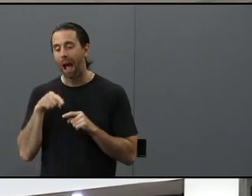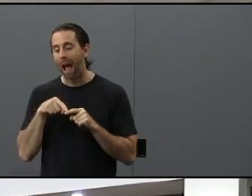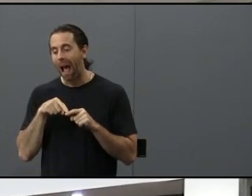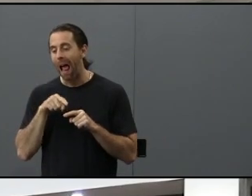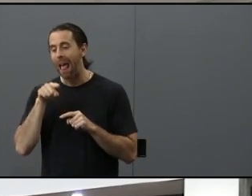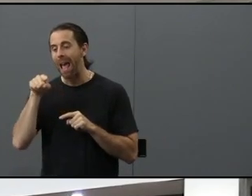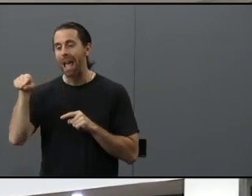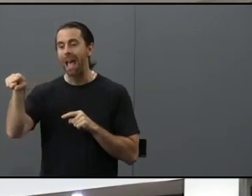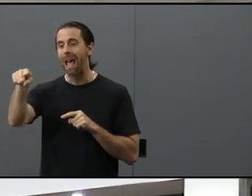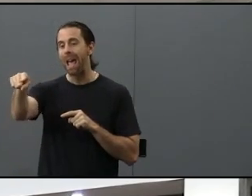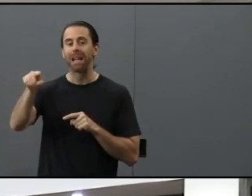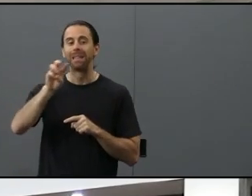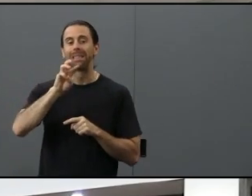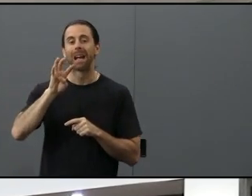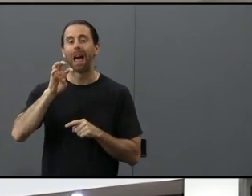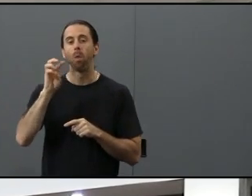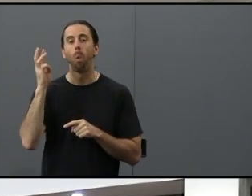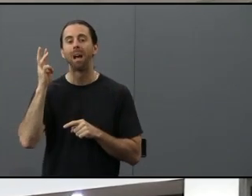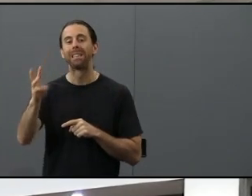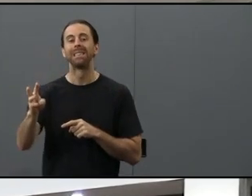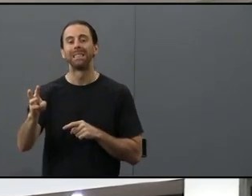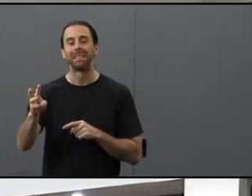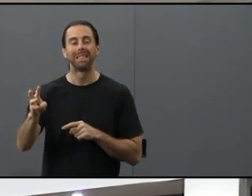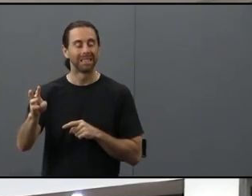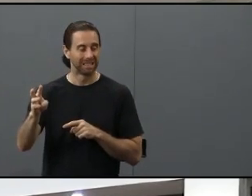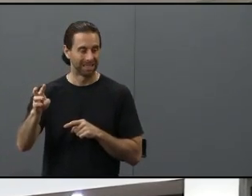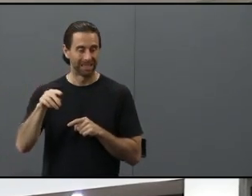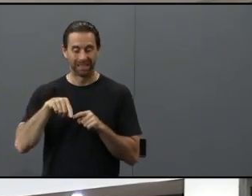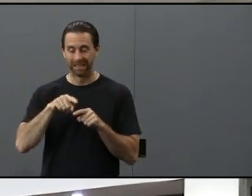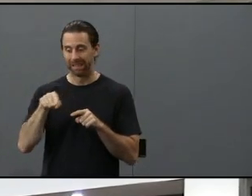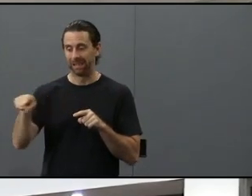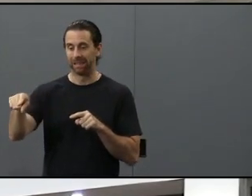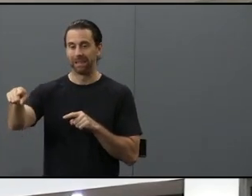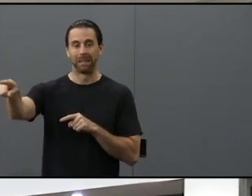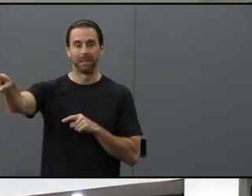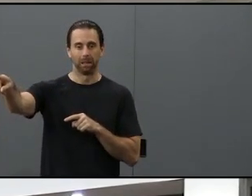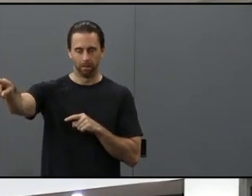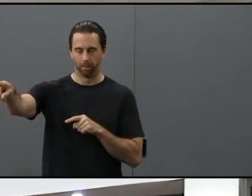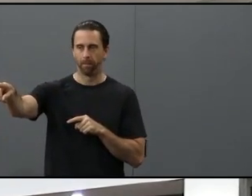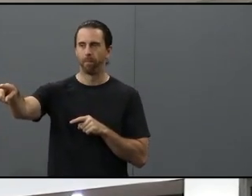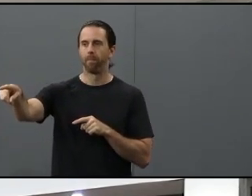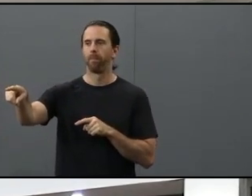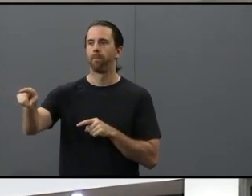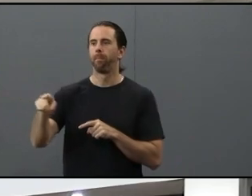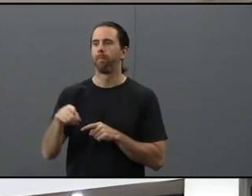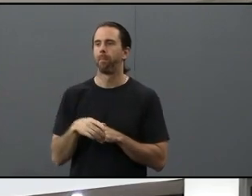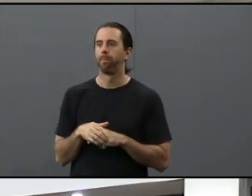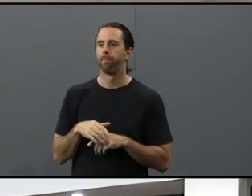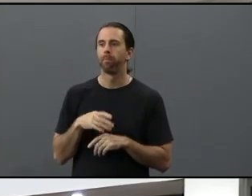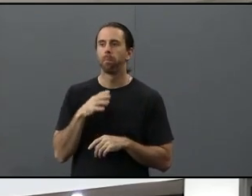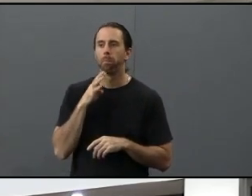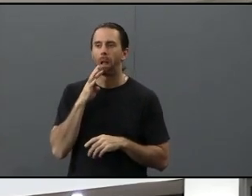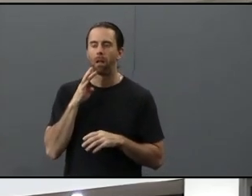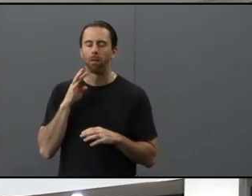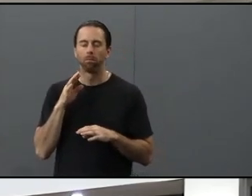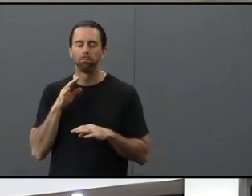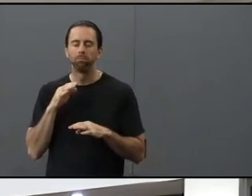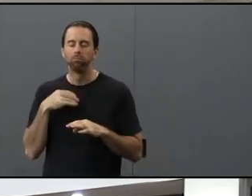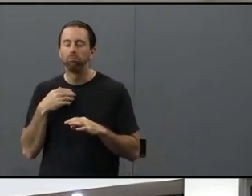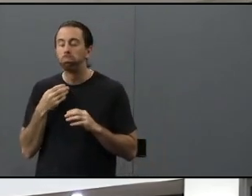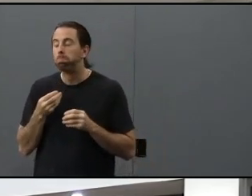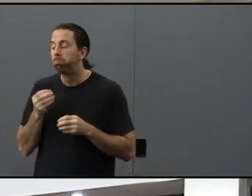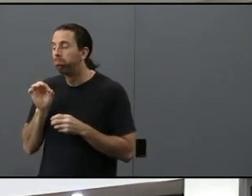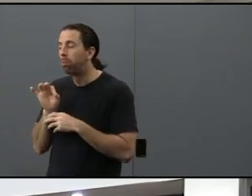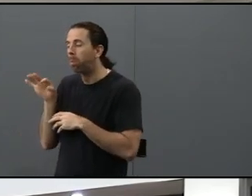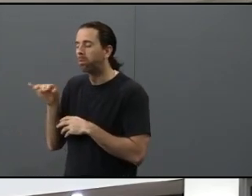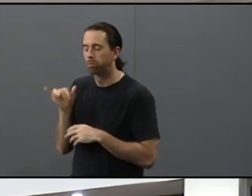640 ouest aussi dans la Bretel h et euh on parle de respect je veux juste aborder ça ce que